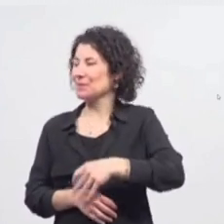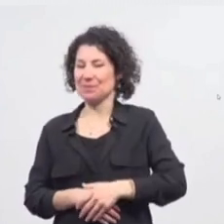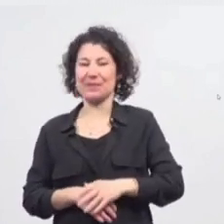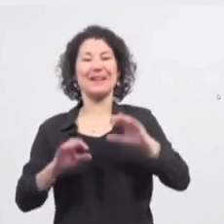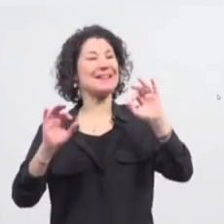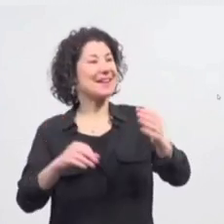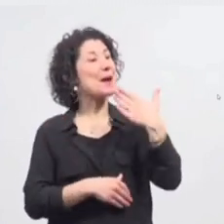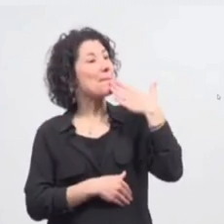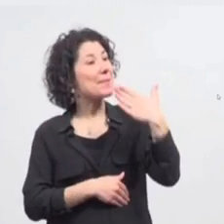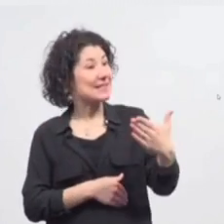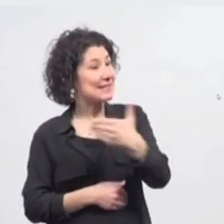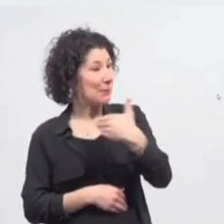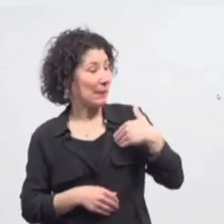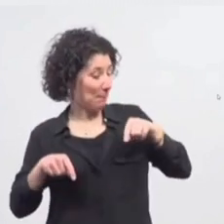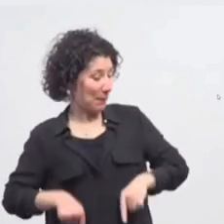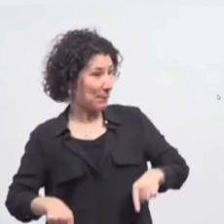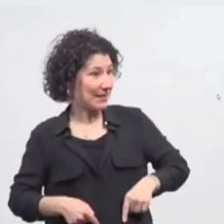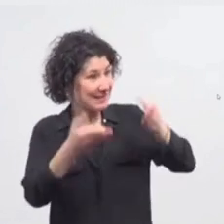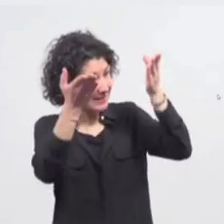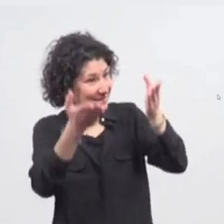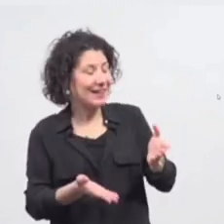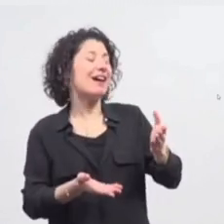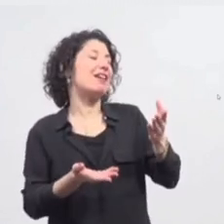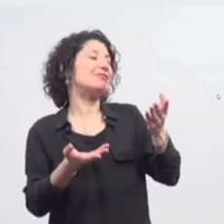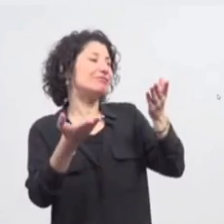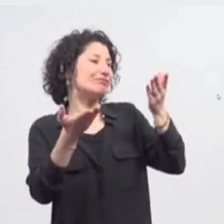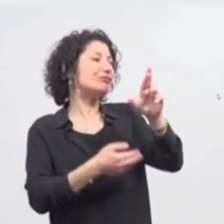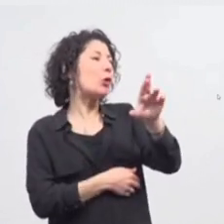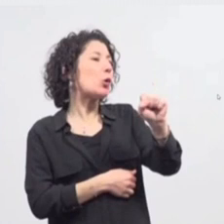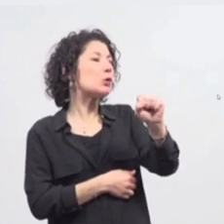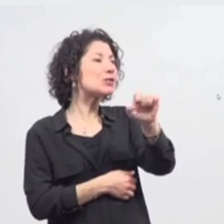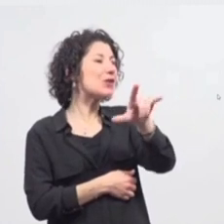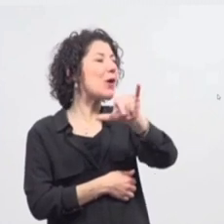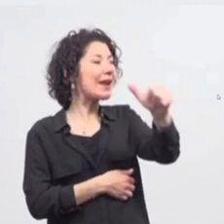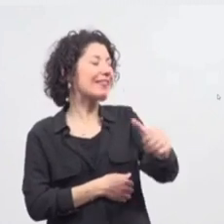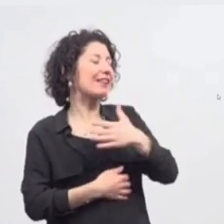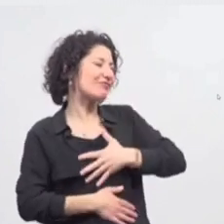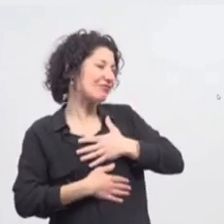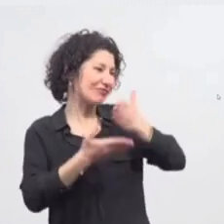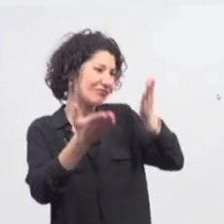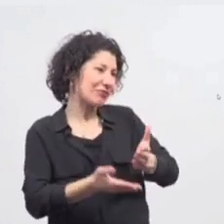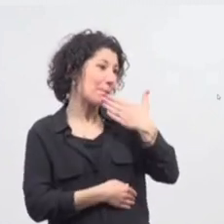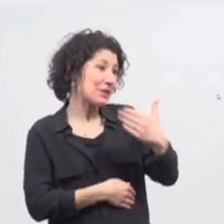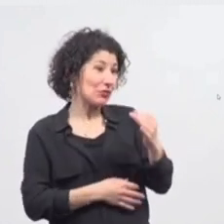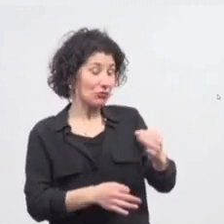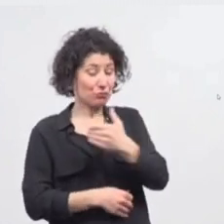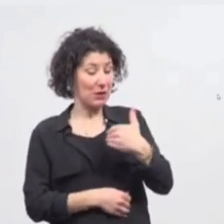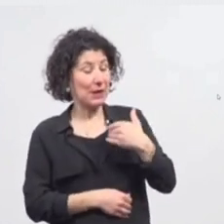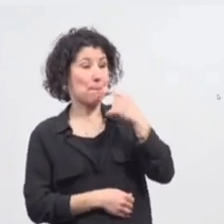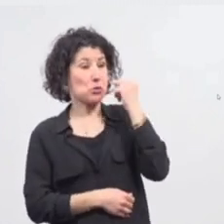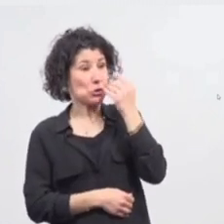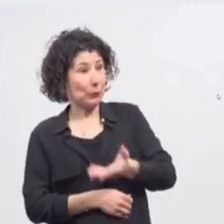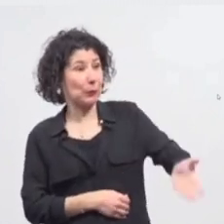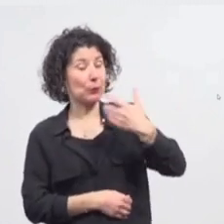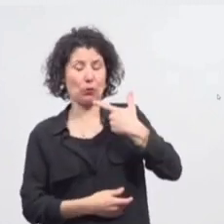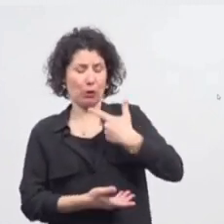madame la ministre, chère Roselyne, mesdames et messieurs. Vous avez si bien résumé nos discussions aujourd'hui, madame la ministre,